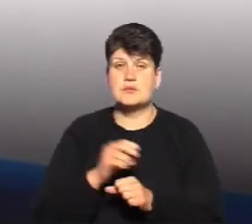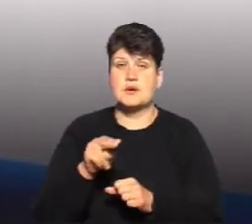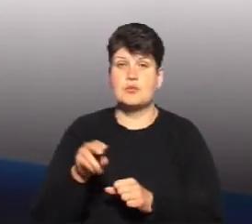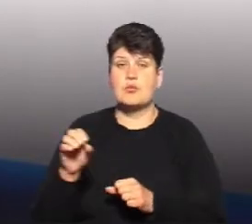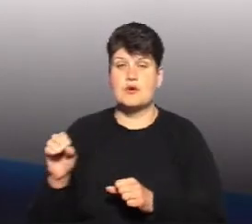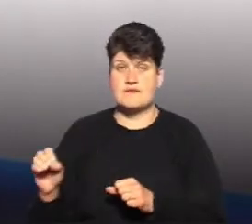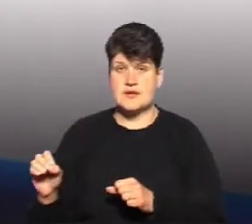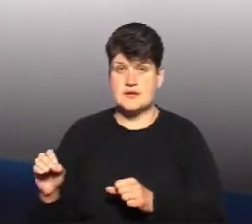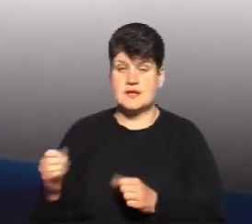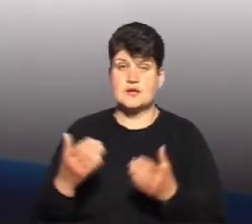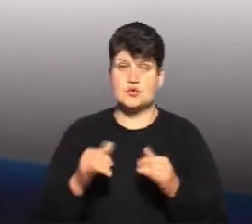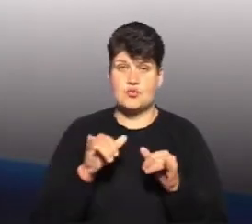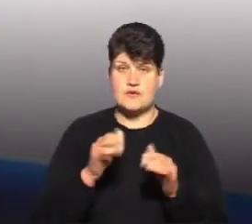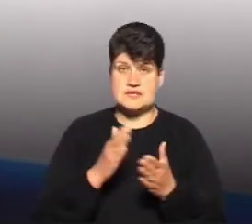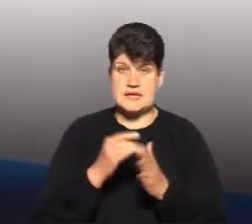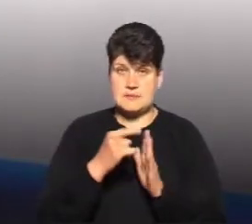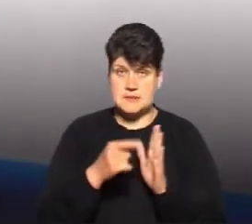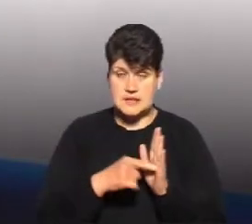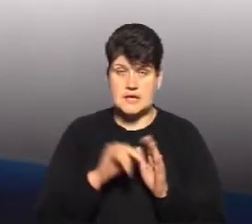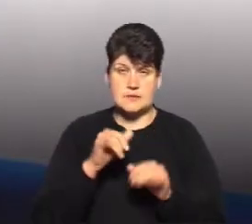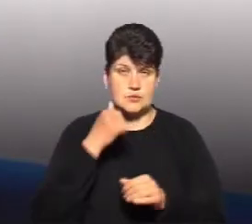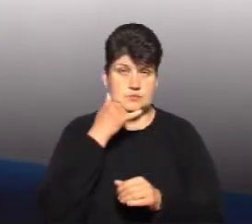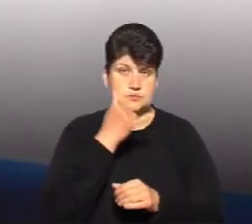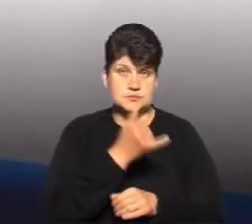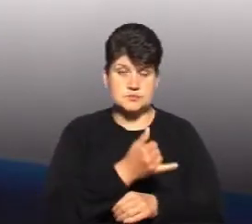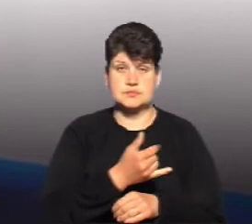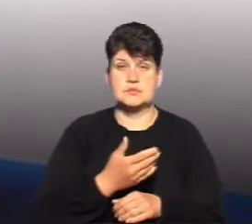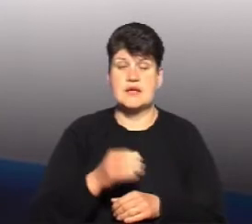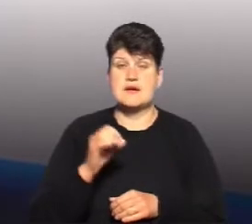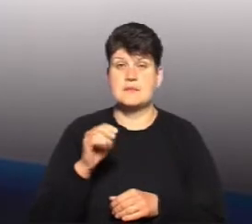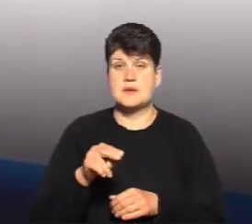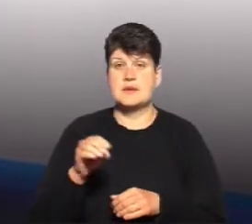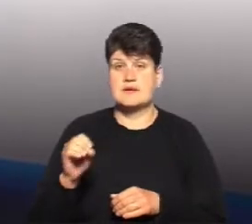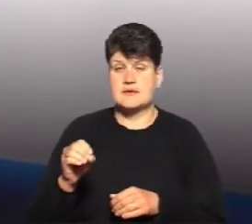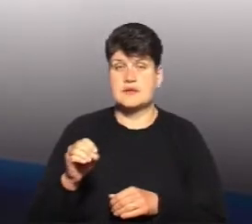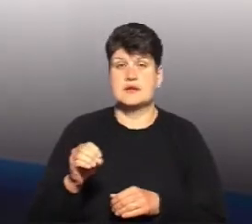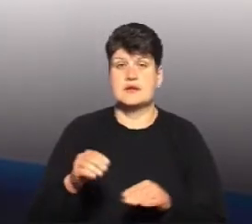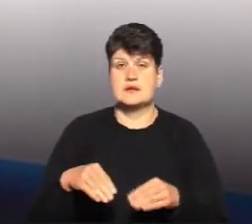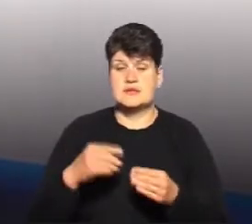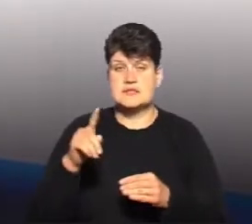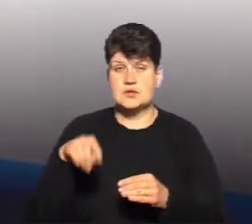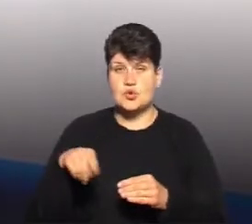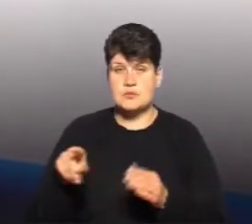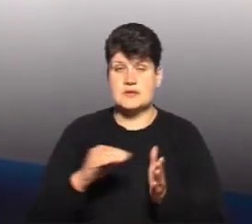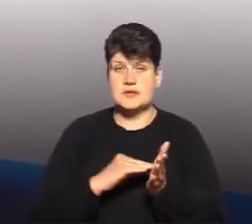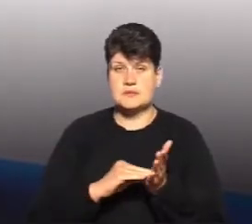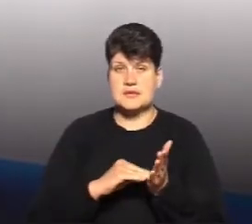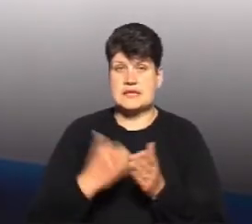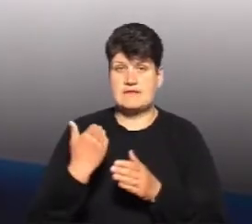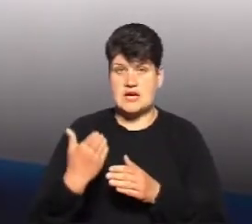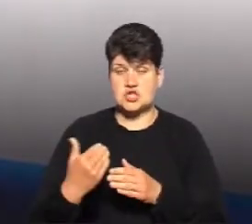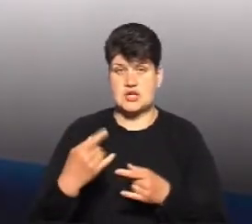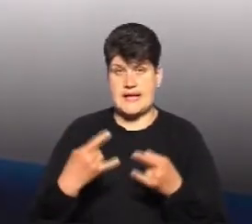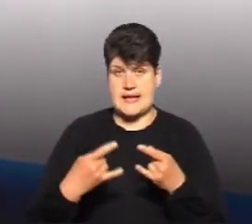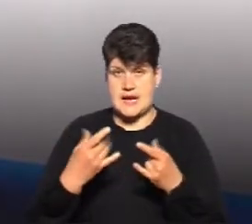Якщо у вас є свої запитання, можете телефонувати до нас в ефірі, ставити їх, телефонувати за номером, що вказаний на ваших екранах.